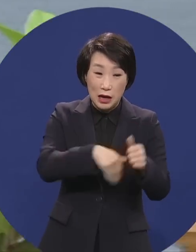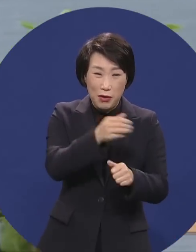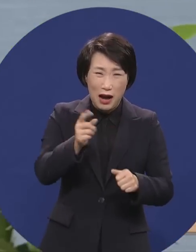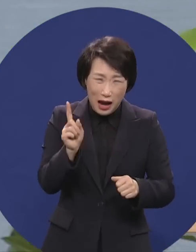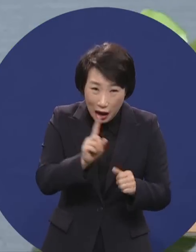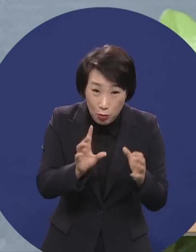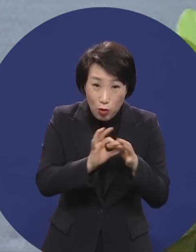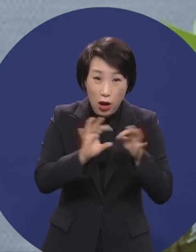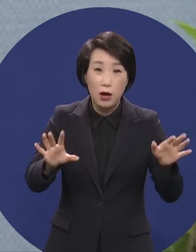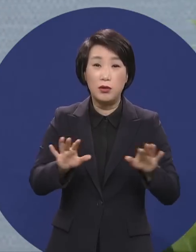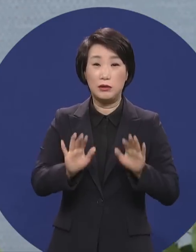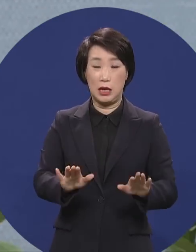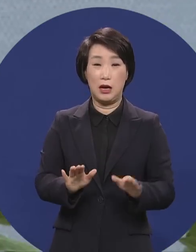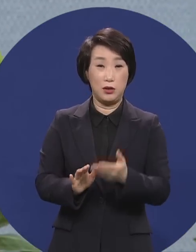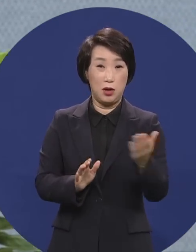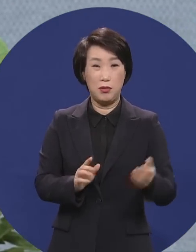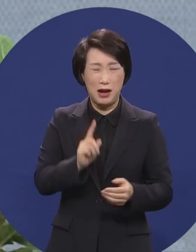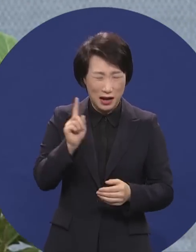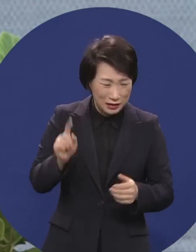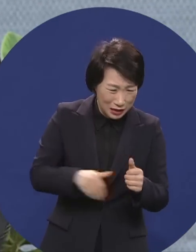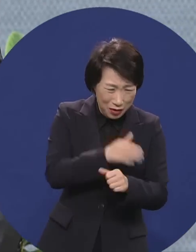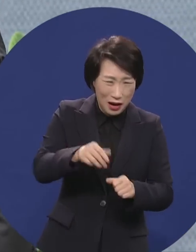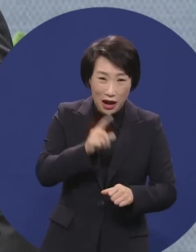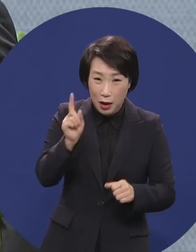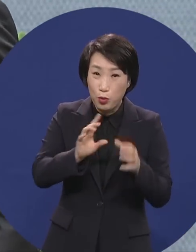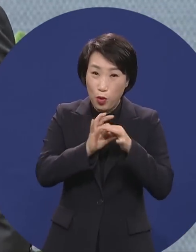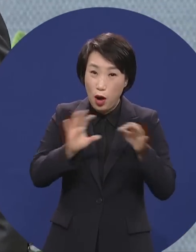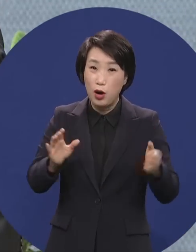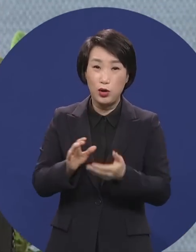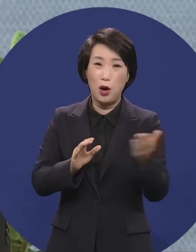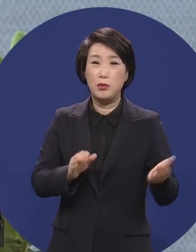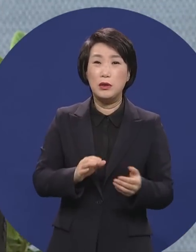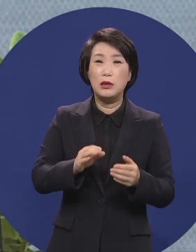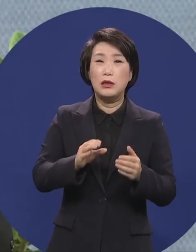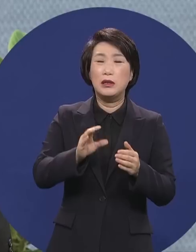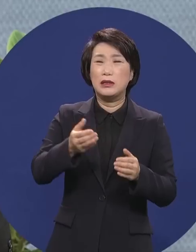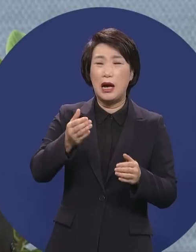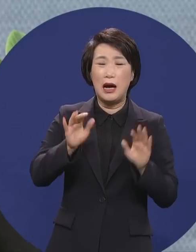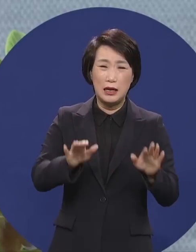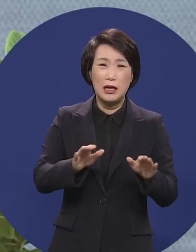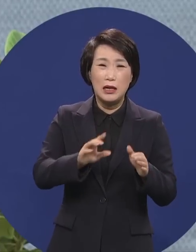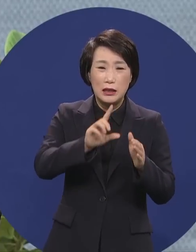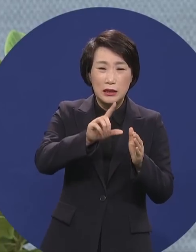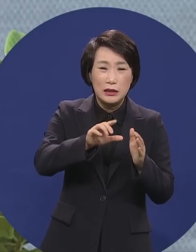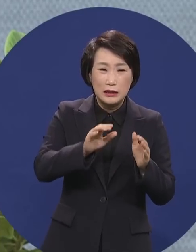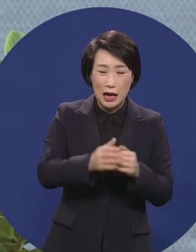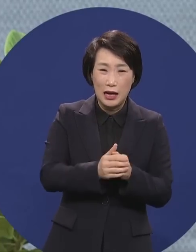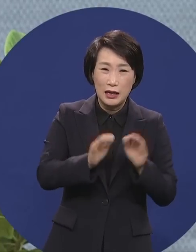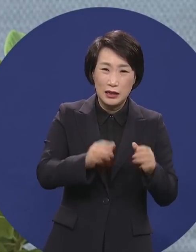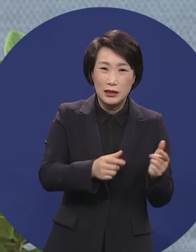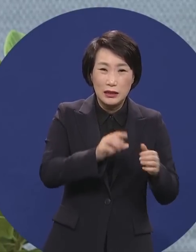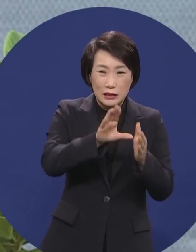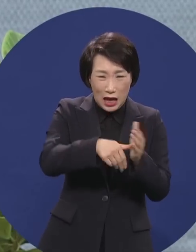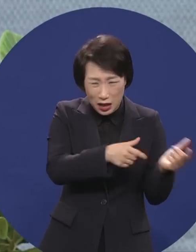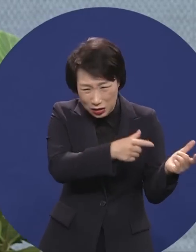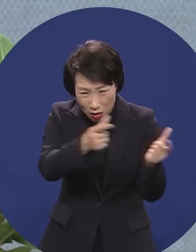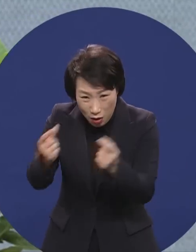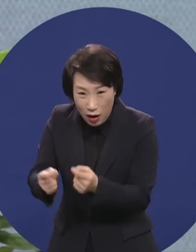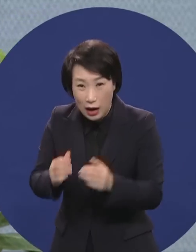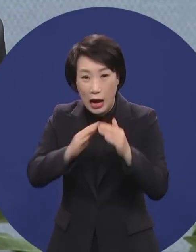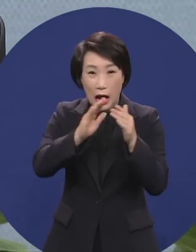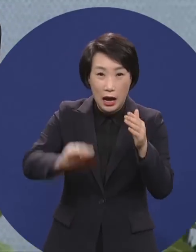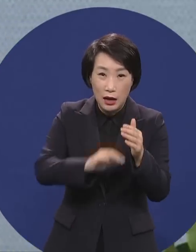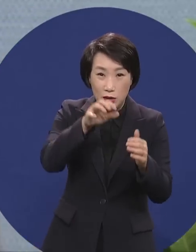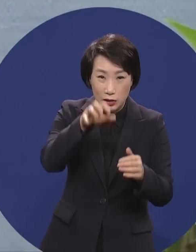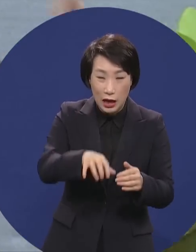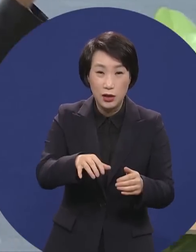아무 상관없이, 시대와 아무 상관없이 어느 때나 똑같이 혈연 속에서 가정이라고